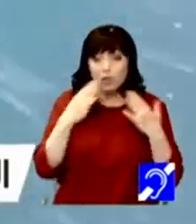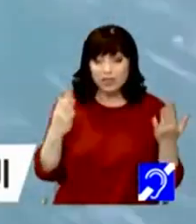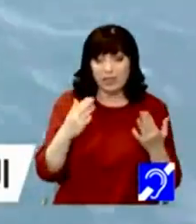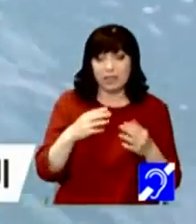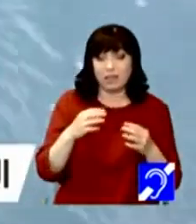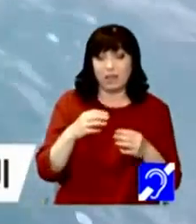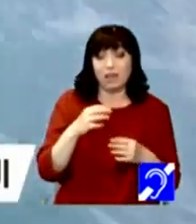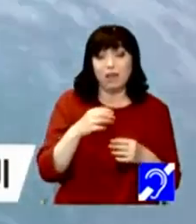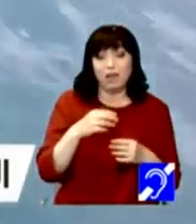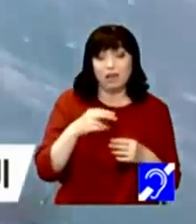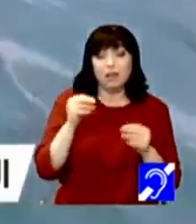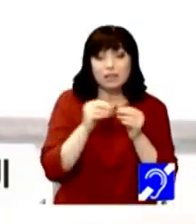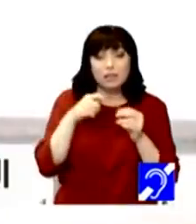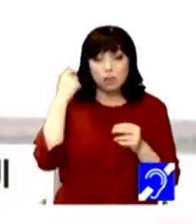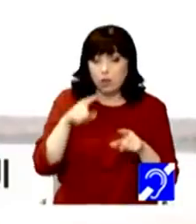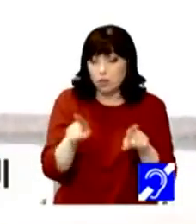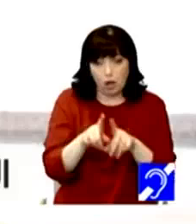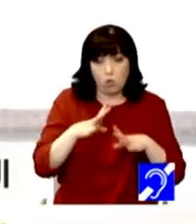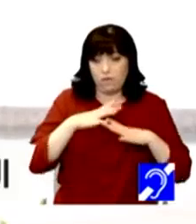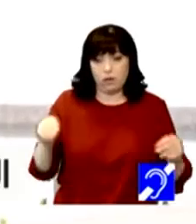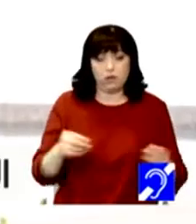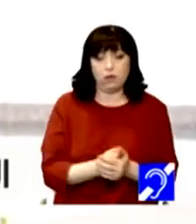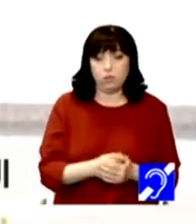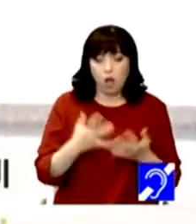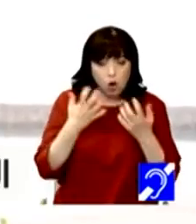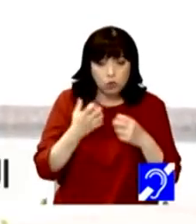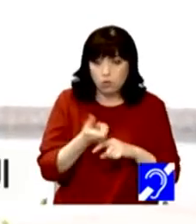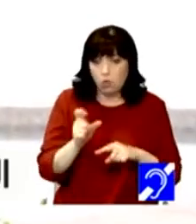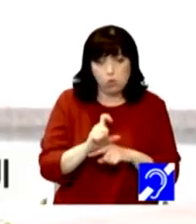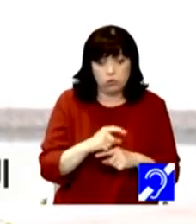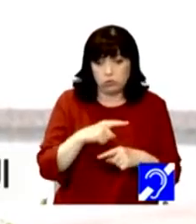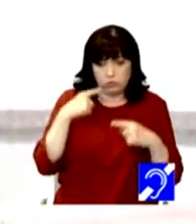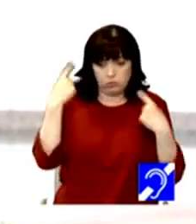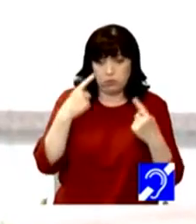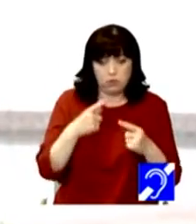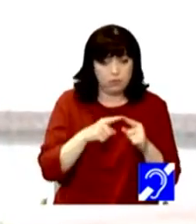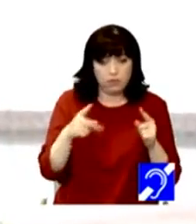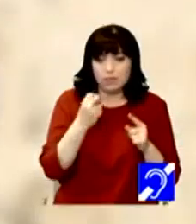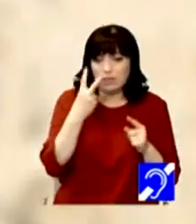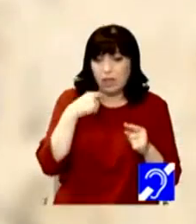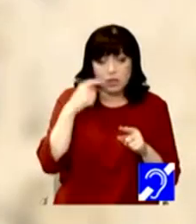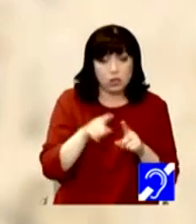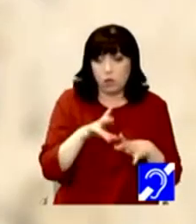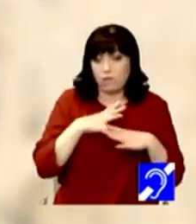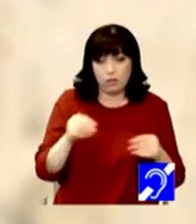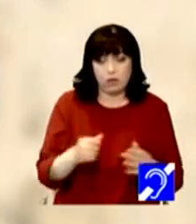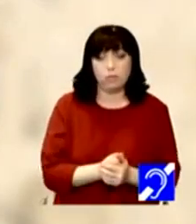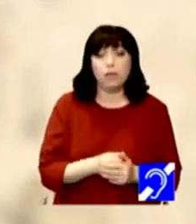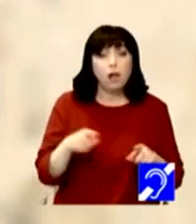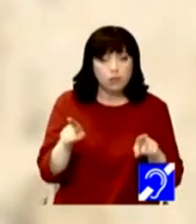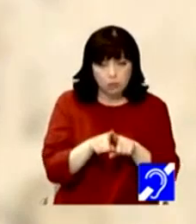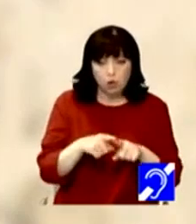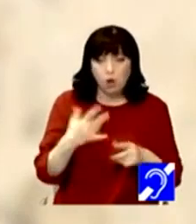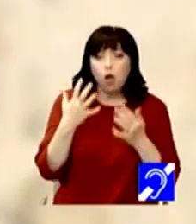nu a mai existat un fenomen similar. Este un număr record. Până acum n-am avut în ultimii 12 ani un număr atât de mare. În acest ritm,